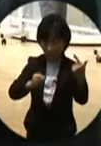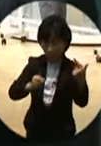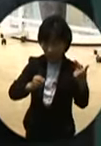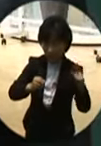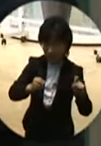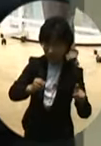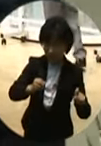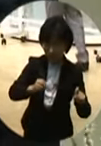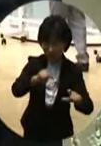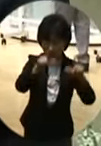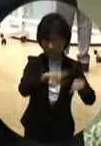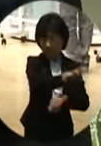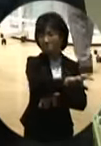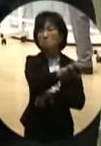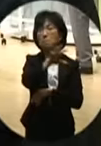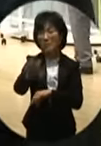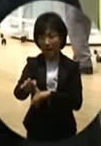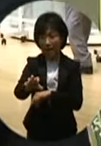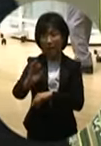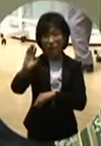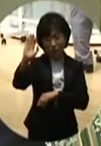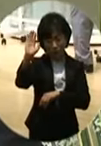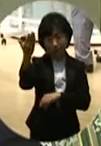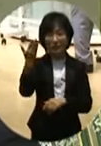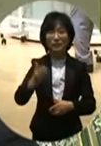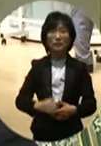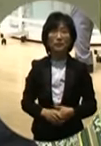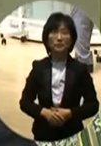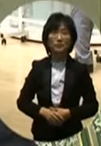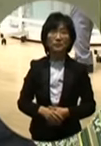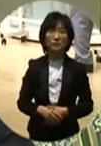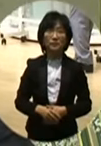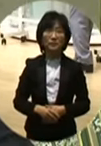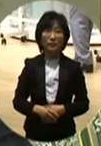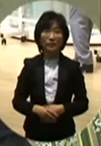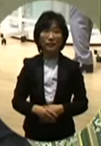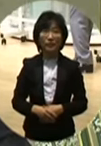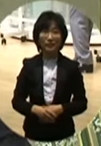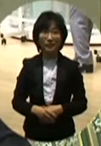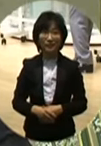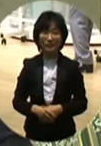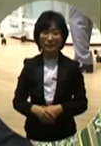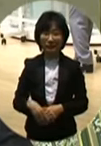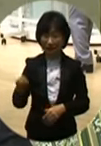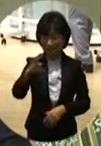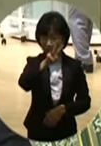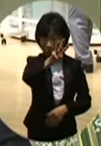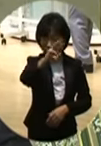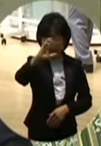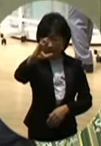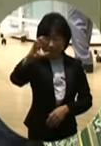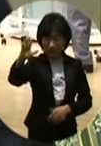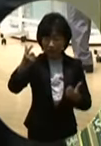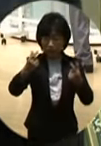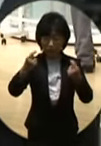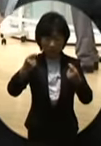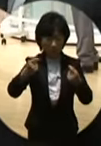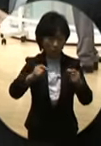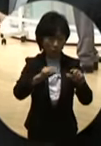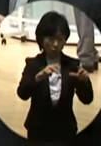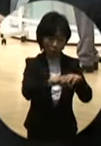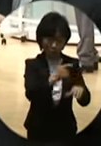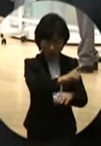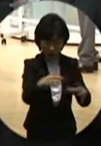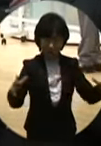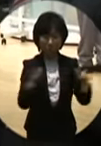Genesis 3, 6, and 9 will be replayed exactly. 앞으로 WCC와 통합종교 일어납니다.